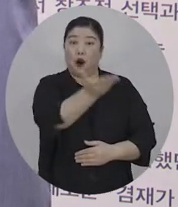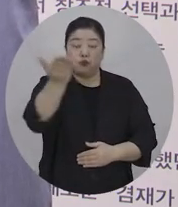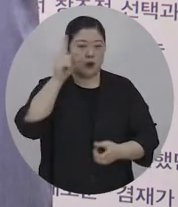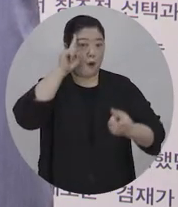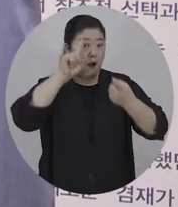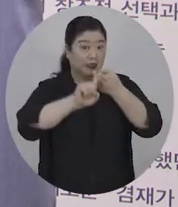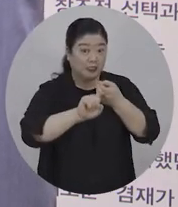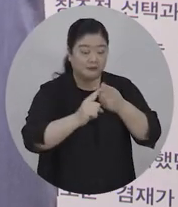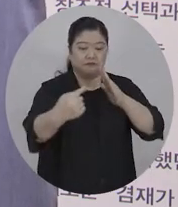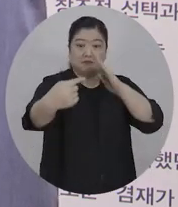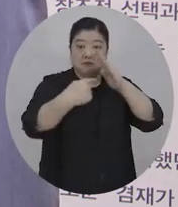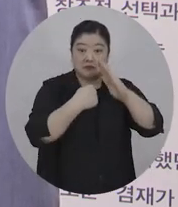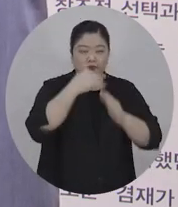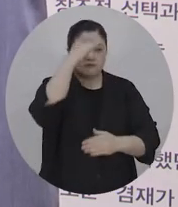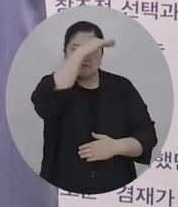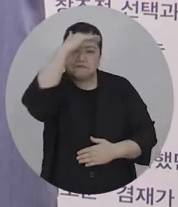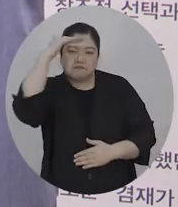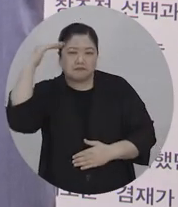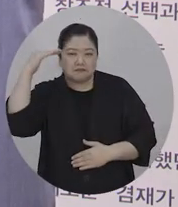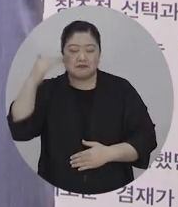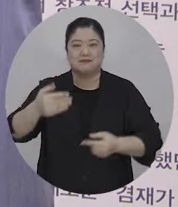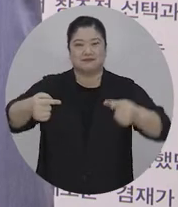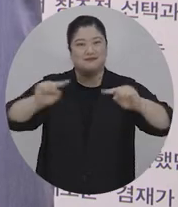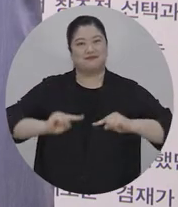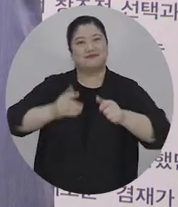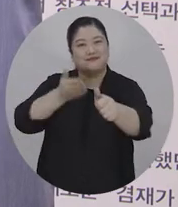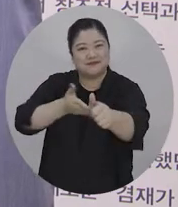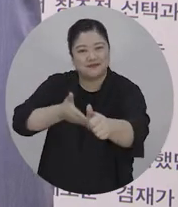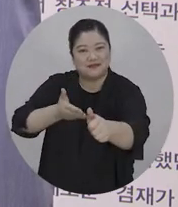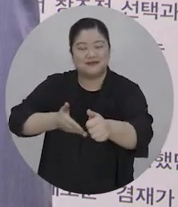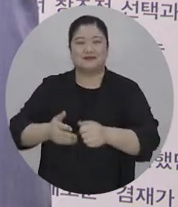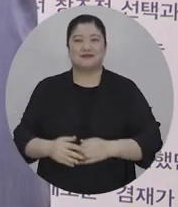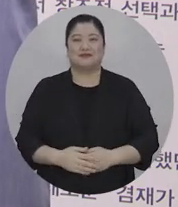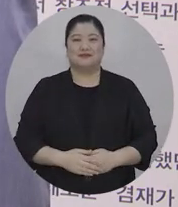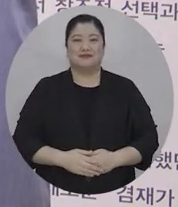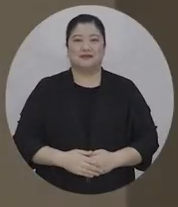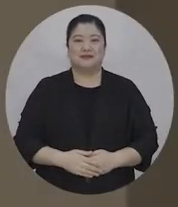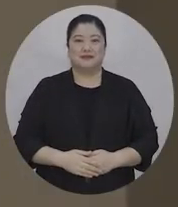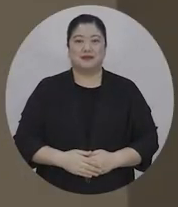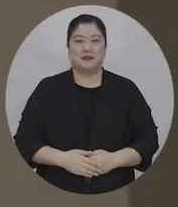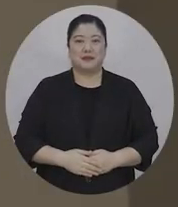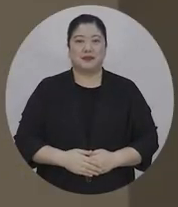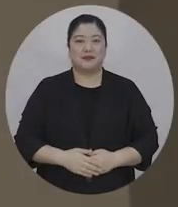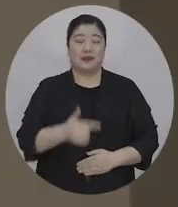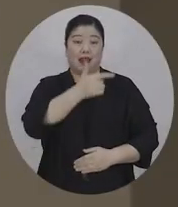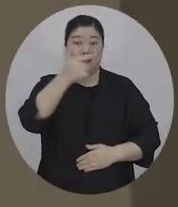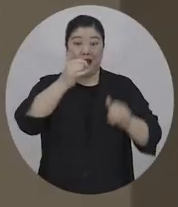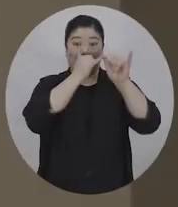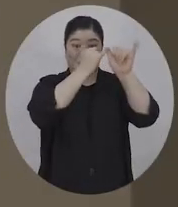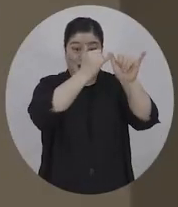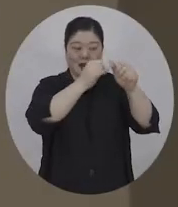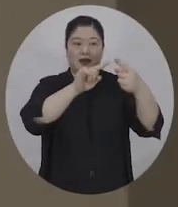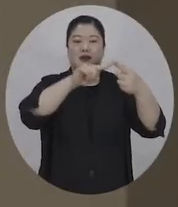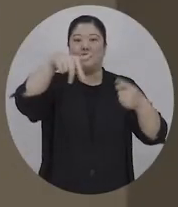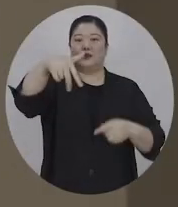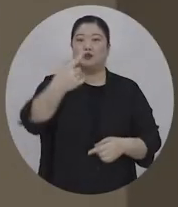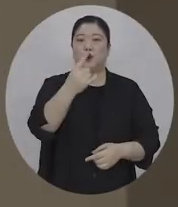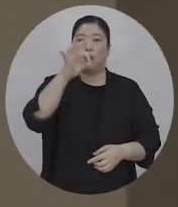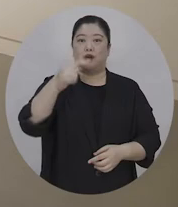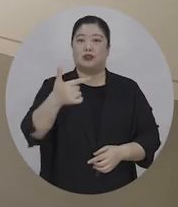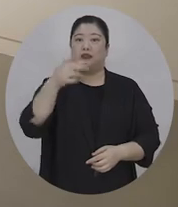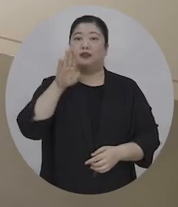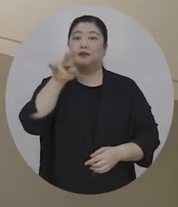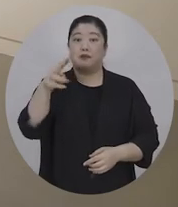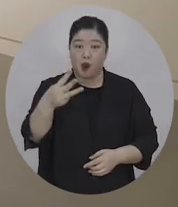여러분들의 많은 관심과 관람을 부탁드립니다 먼저 대상을 받은 조은별 작가의